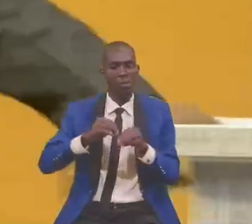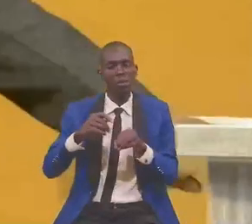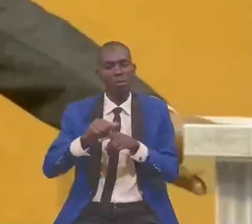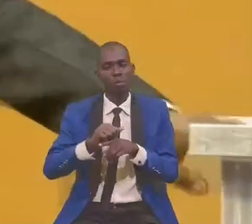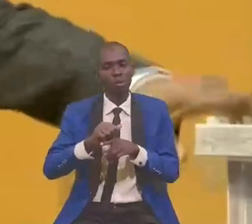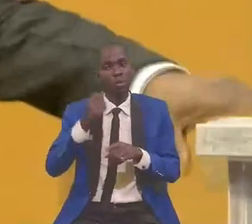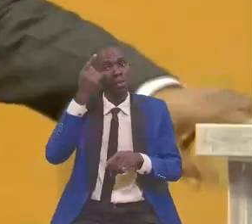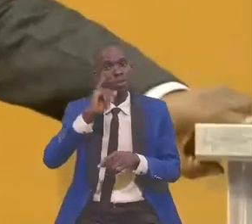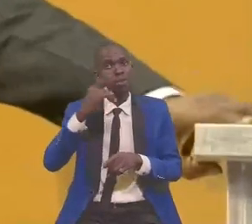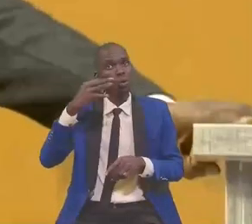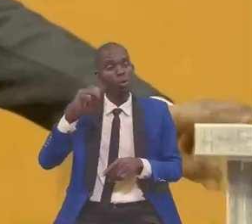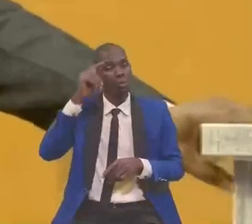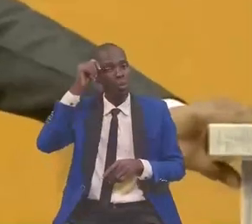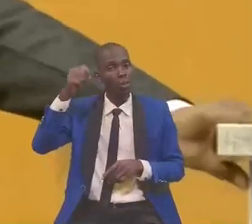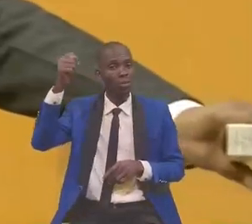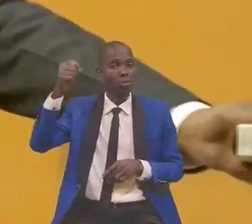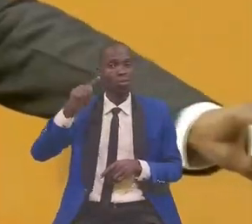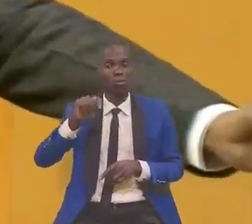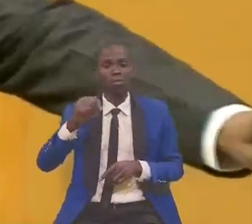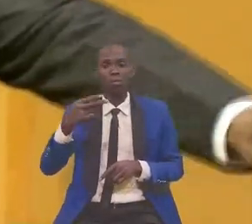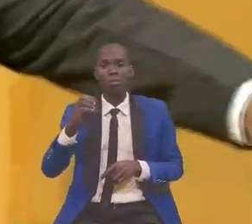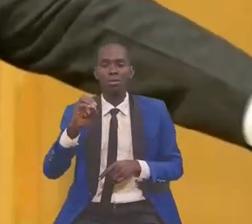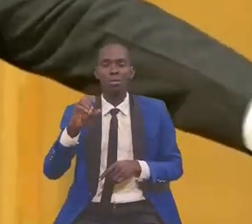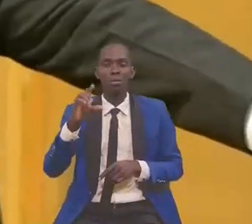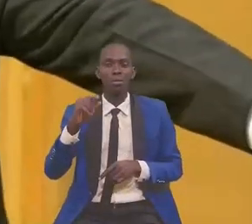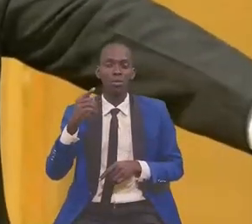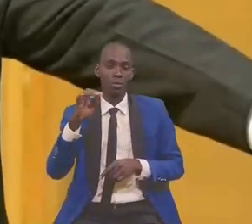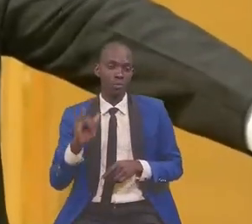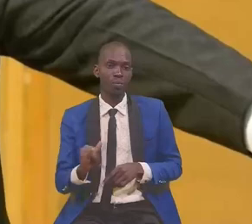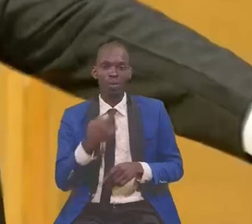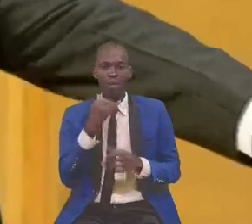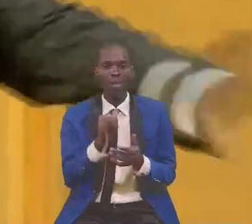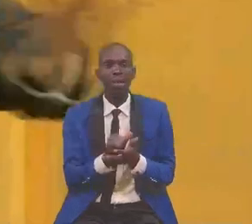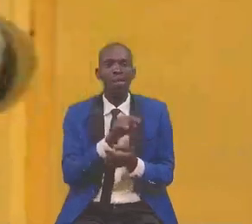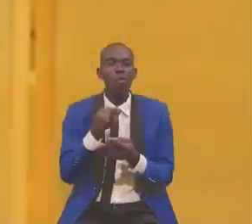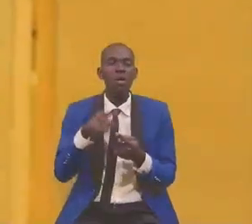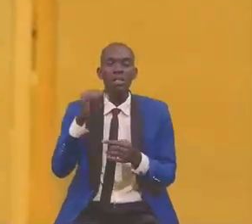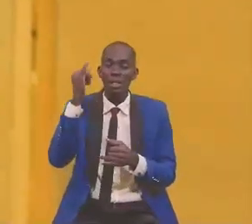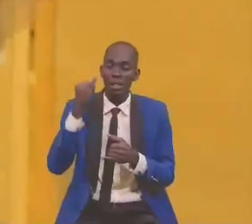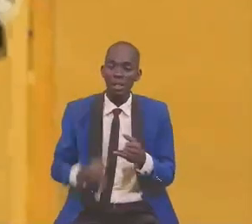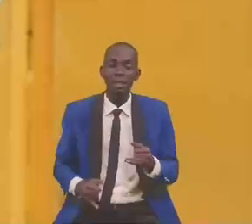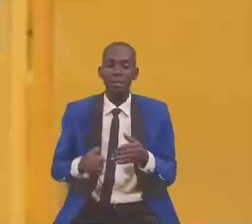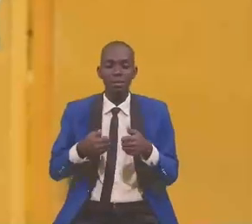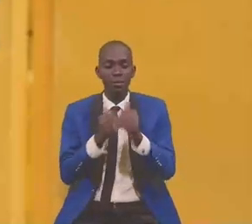disent, quand le dernier apôtre est mort, les miracles sont terminés. La guérison est